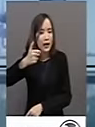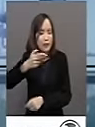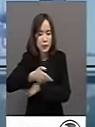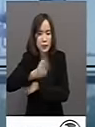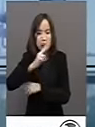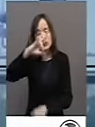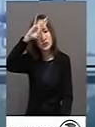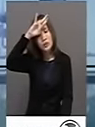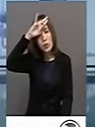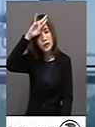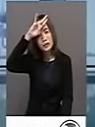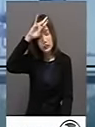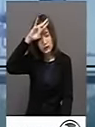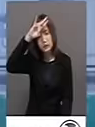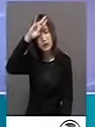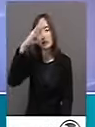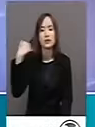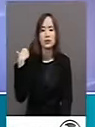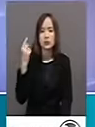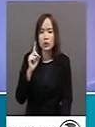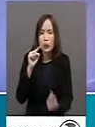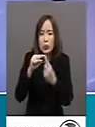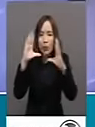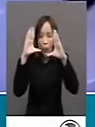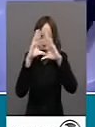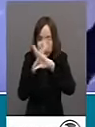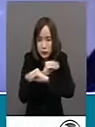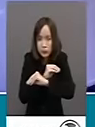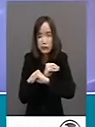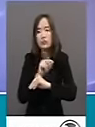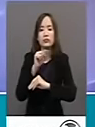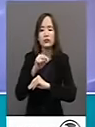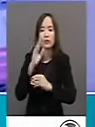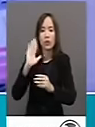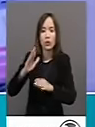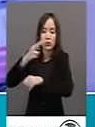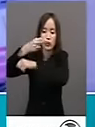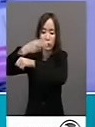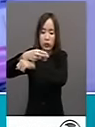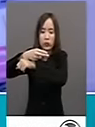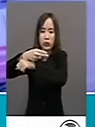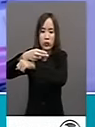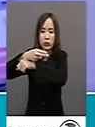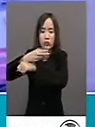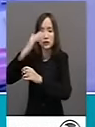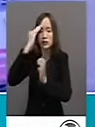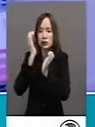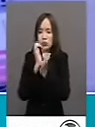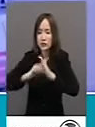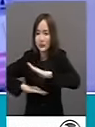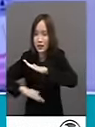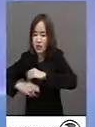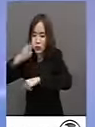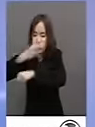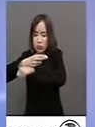เซเว่นอีเลฟเว่นแห่งหนึ่งก็ใช้จังหวะช่วงกลางคืนนะครับนี่เป็นภาพจากกล้องวงจรปิดนะที่ตำรวจใช้เป็นหลักฐานคนร้ายเนี่ย